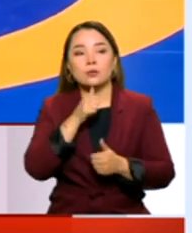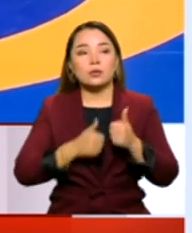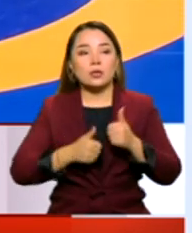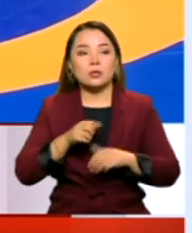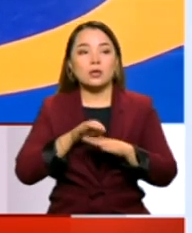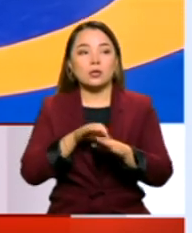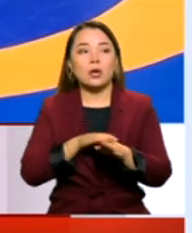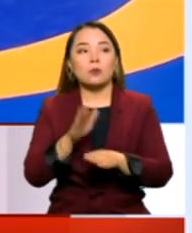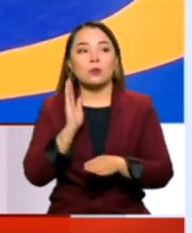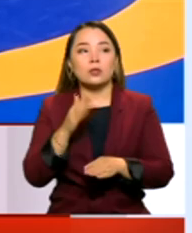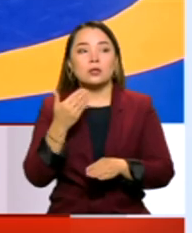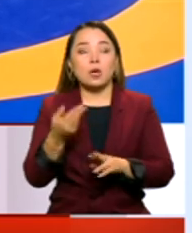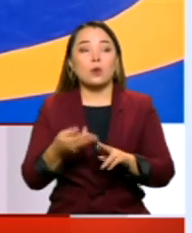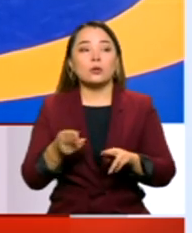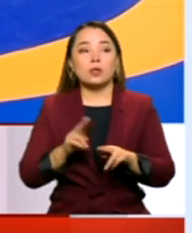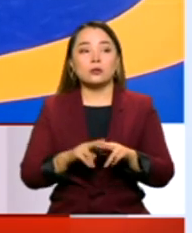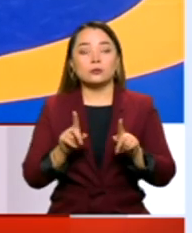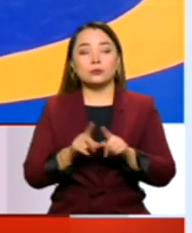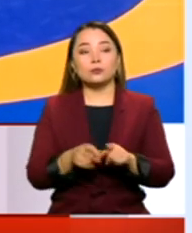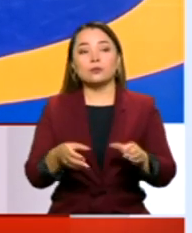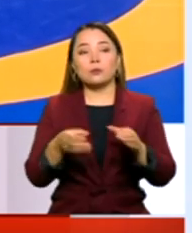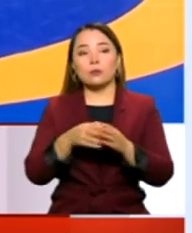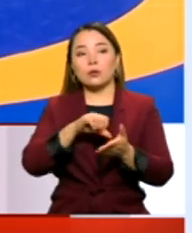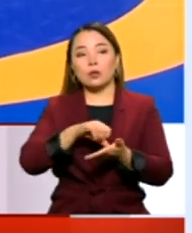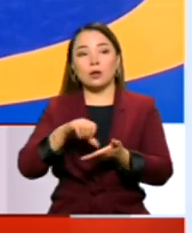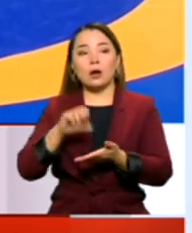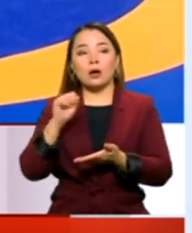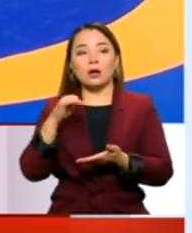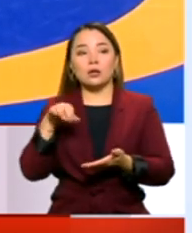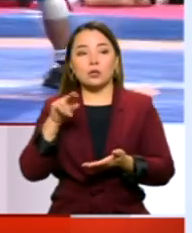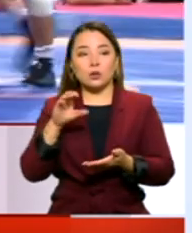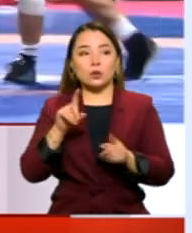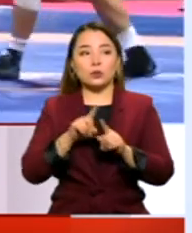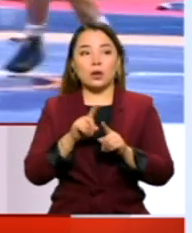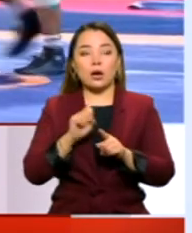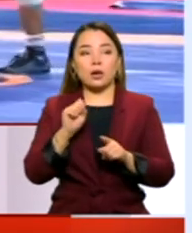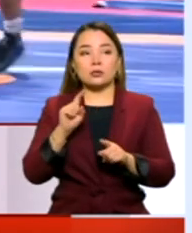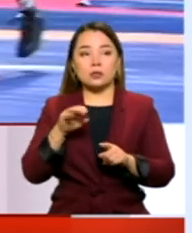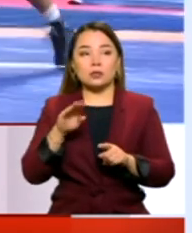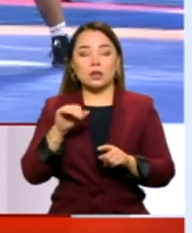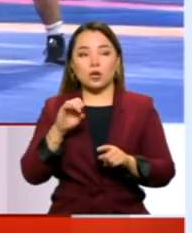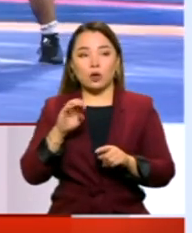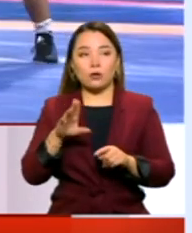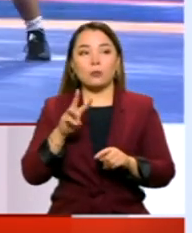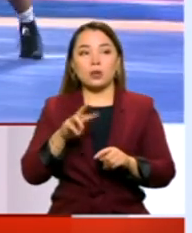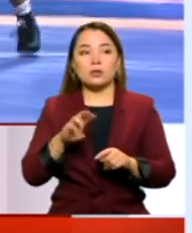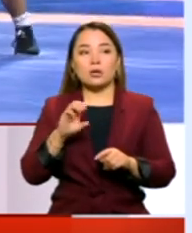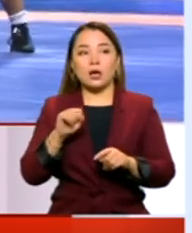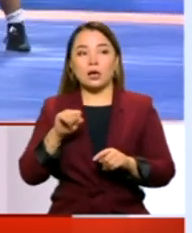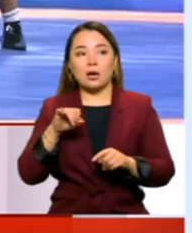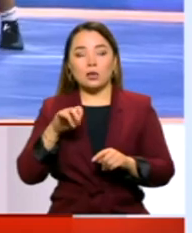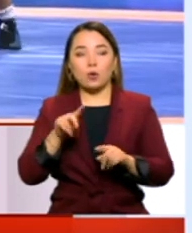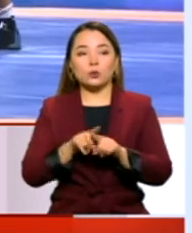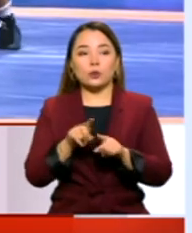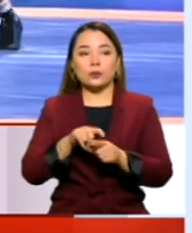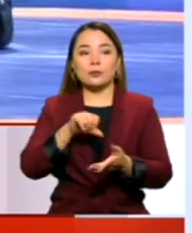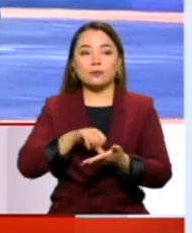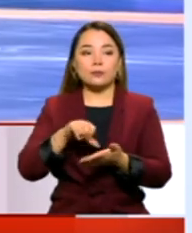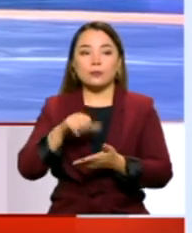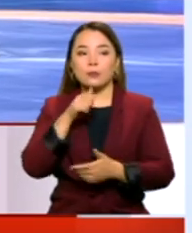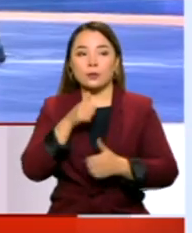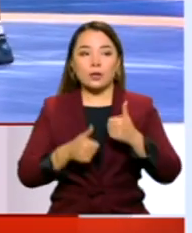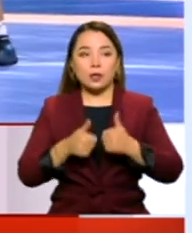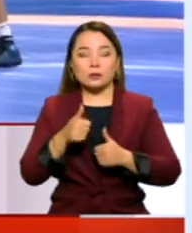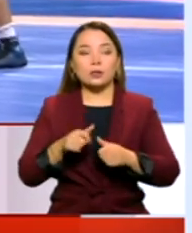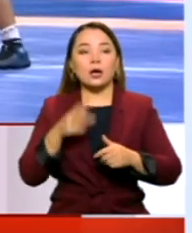сынасады. Ал сонымен қатар бүгін құрама мүшелері Айдос Сұлтанғали, Азат Садықов және Мақсат Сайлау қола үшін таласпақ. Финалдық белдесулер